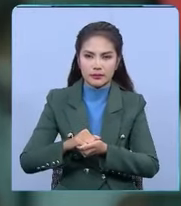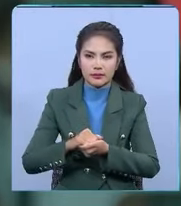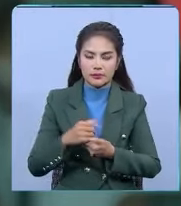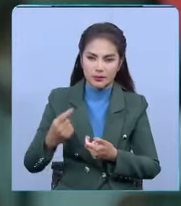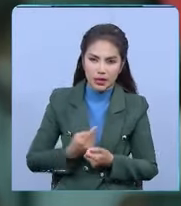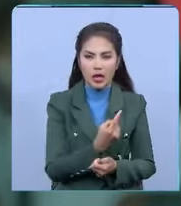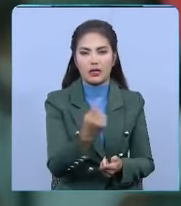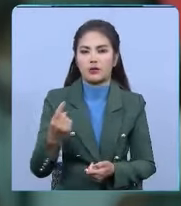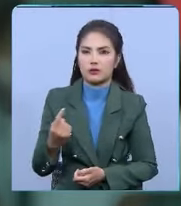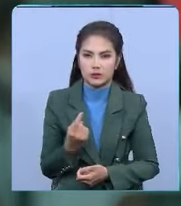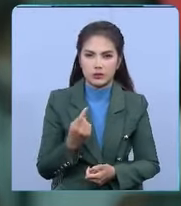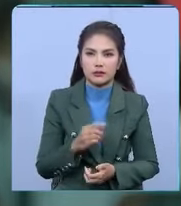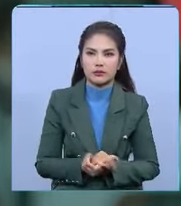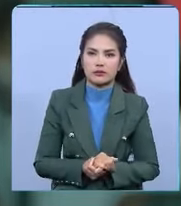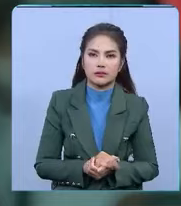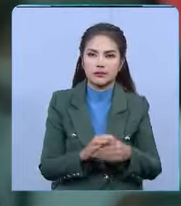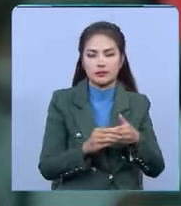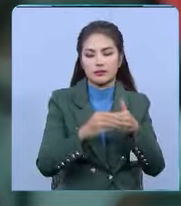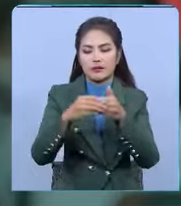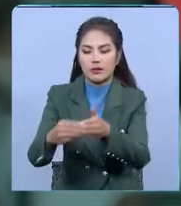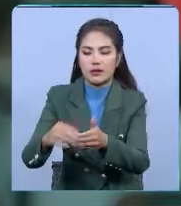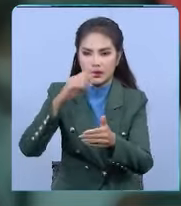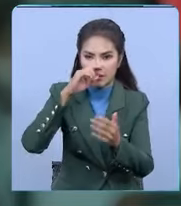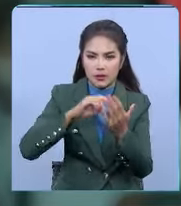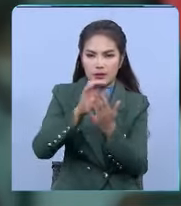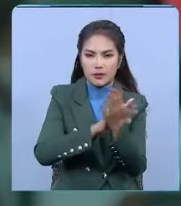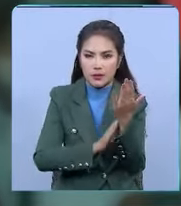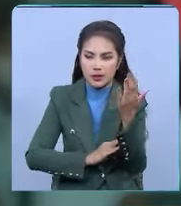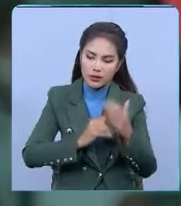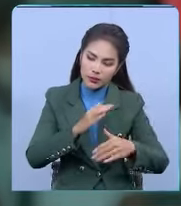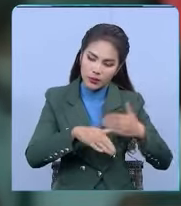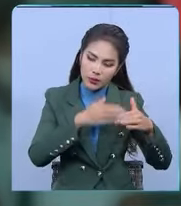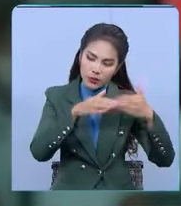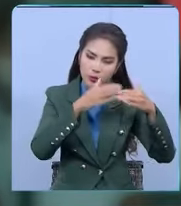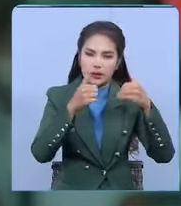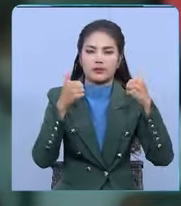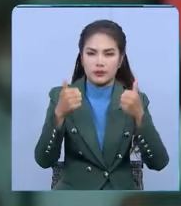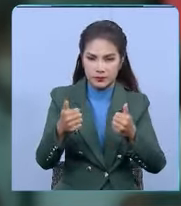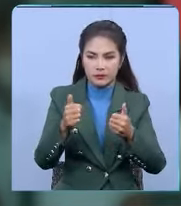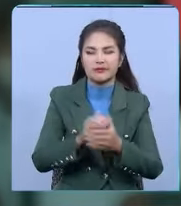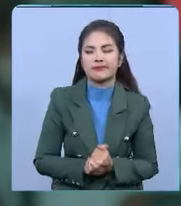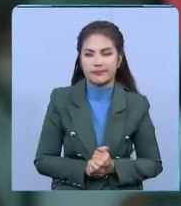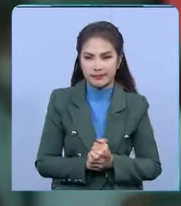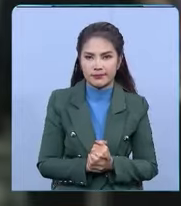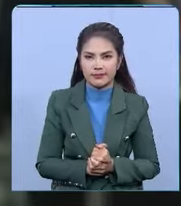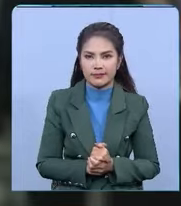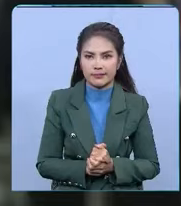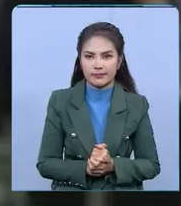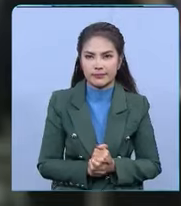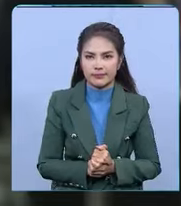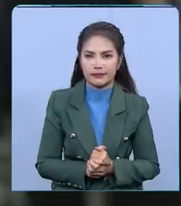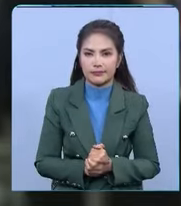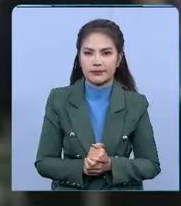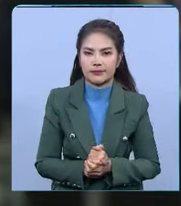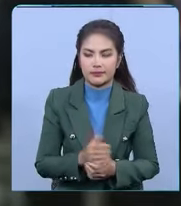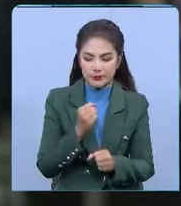เดียวในการที่จะนำพาประเทศเนี้ยให้เจริญรุ่งเรืองต่อไปกว ่ าที่เป็นอยู่ปัจจุบัน ก็คือต้องทำ